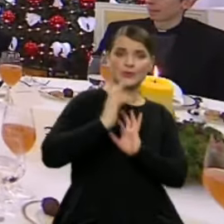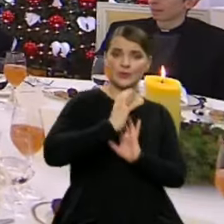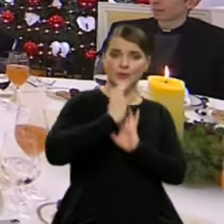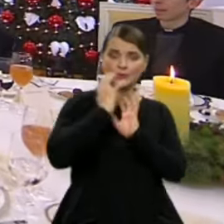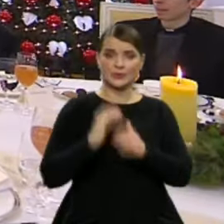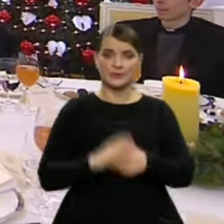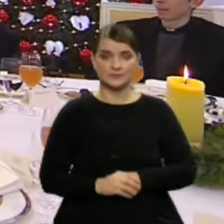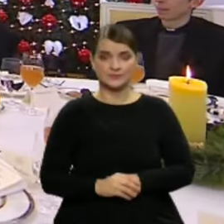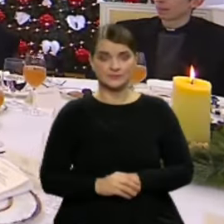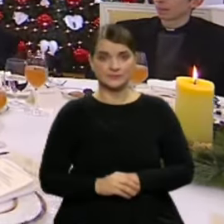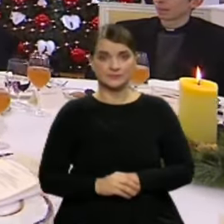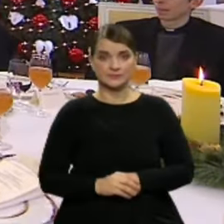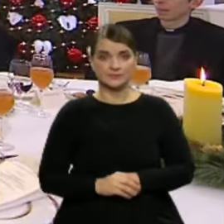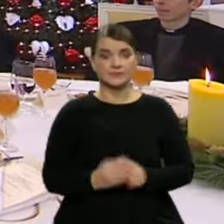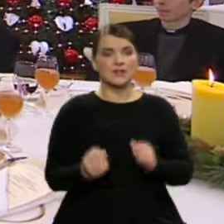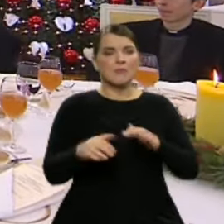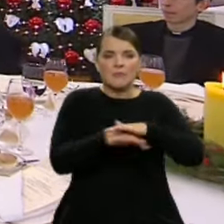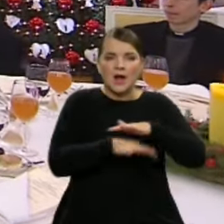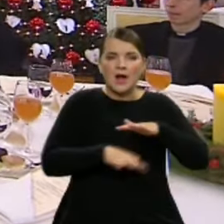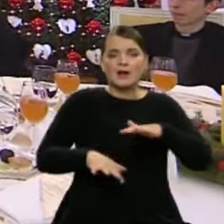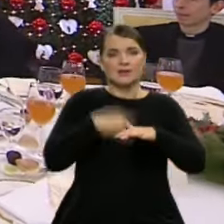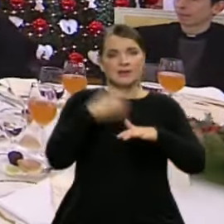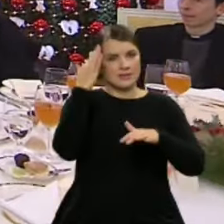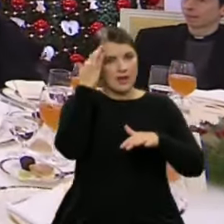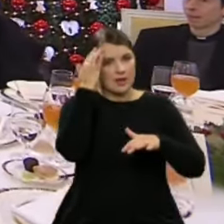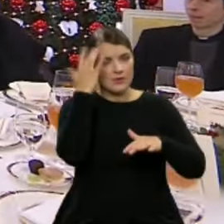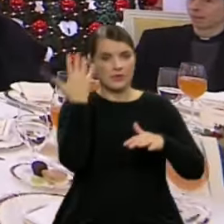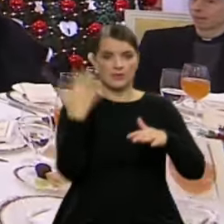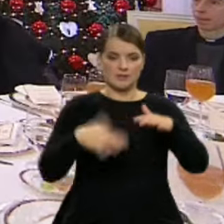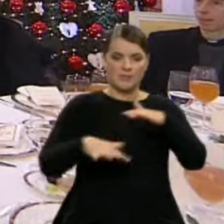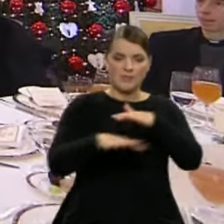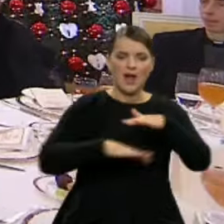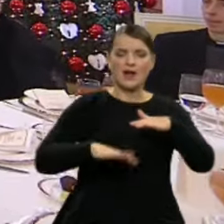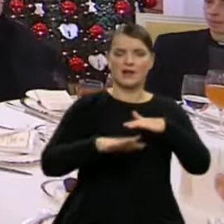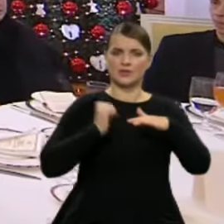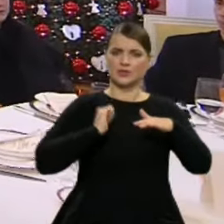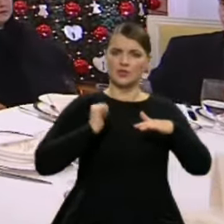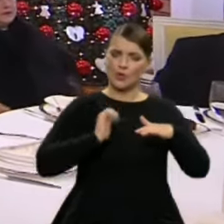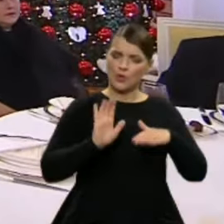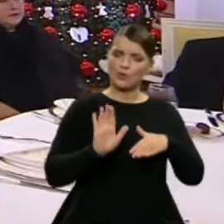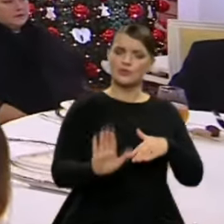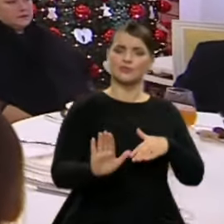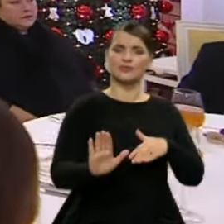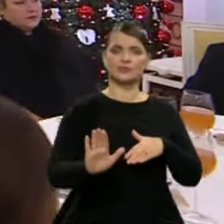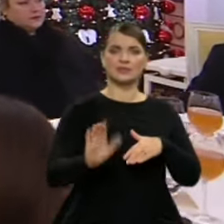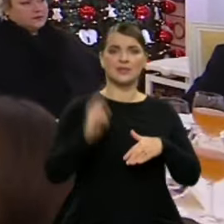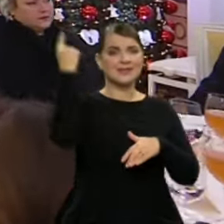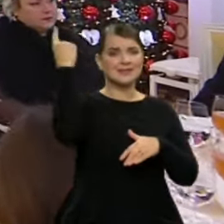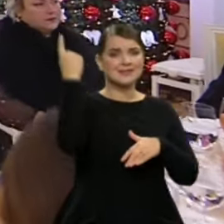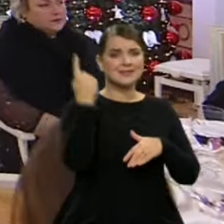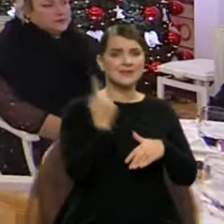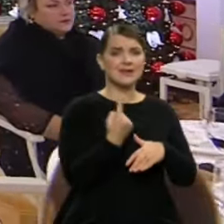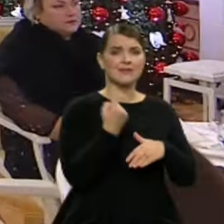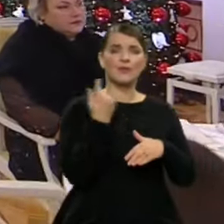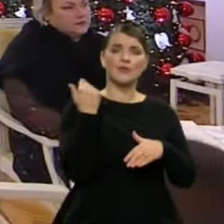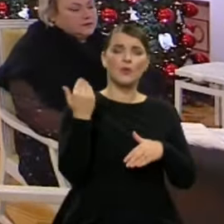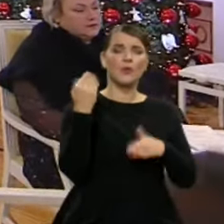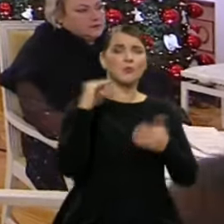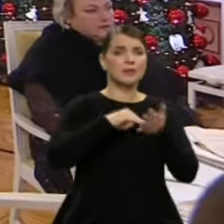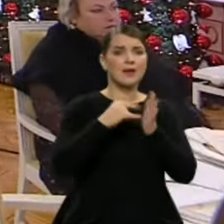kryptis galvojimui, tai pagrindas būti žmogumi ir kurti Dievo numatytą prasmingą